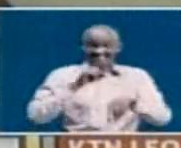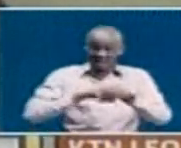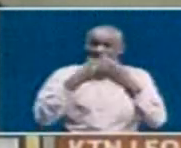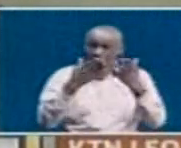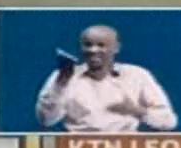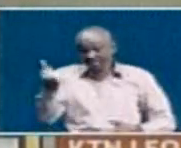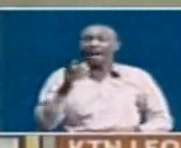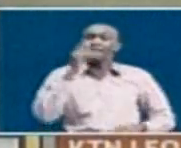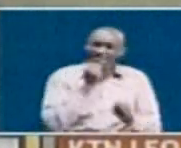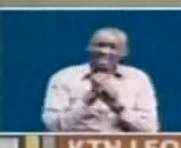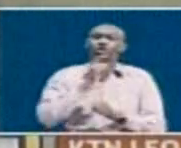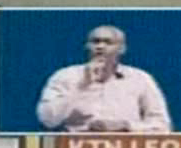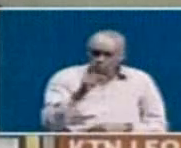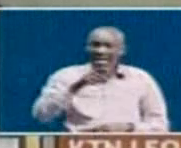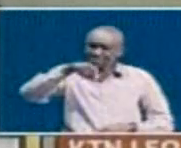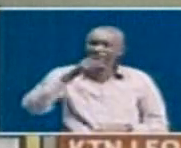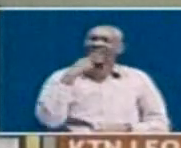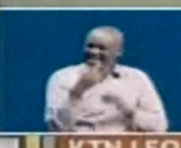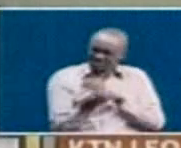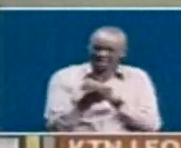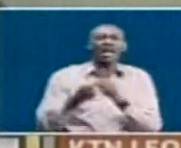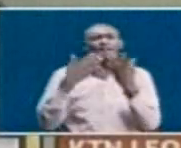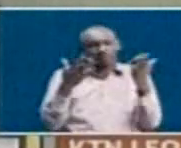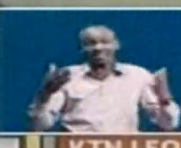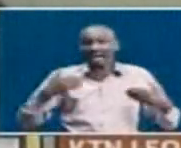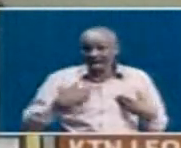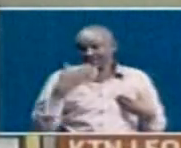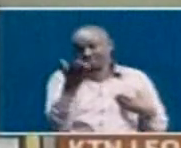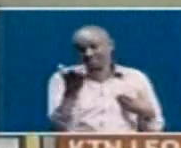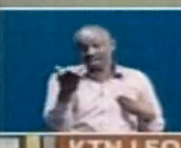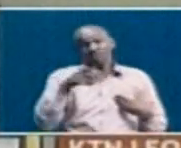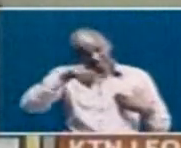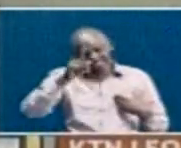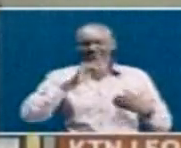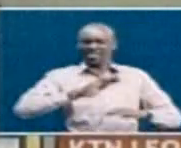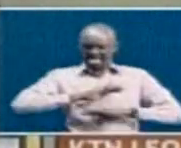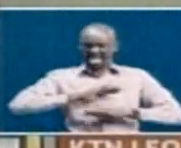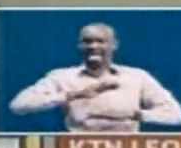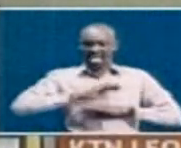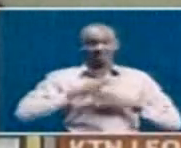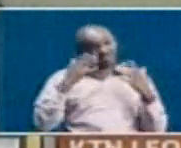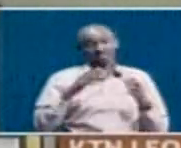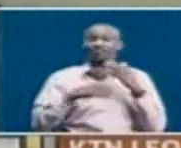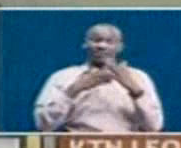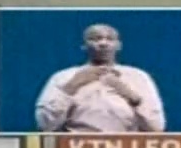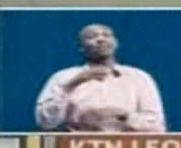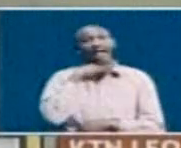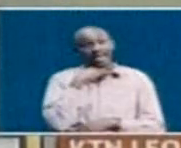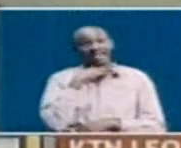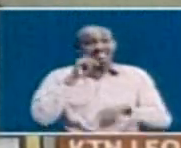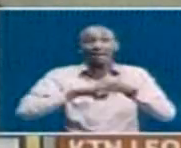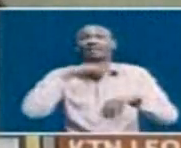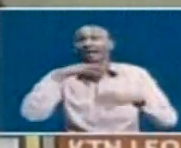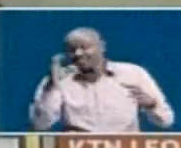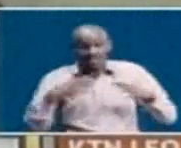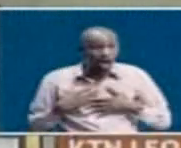hakikisha mume wako amekuambia mali zake zile ambazo yuko nazo, na pia yeye amekurithisha kabla ajafa. Usingoje ati ankufa